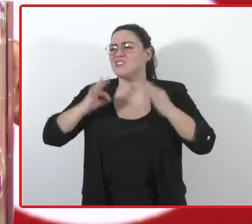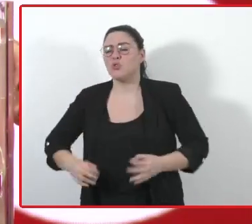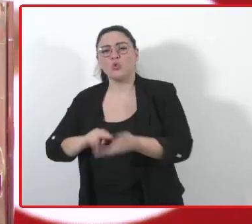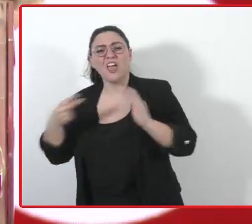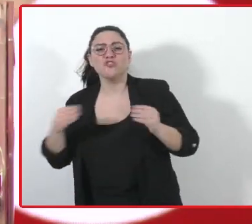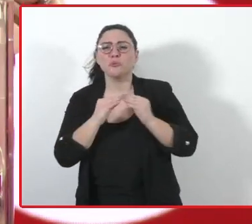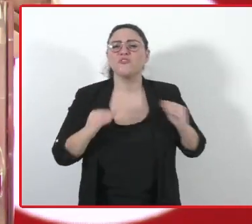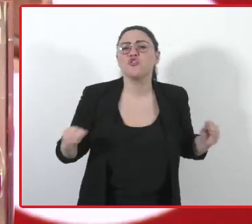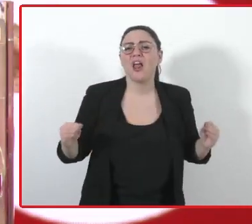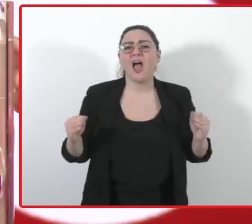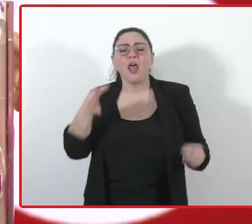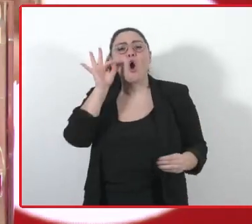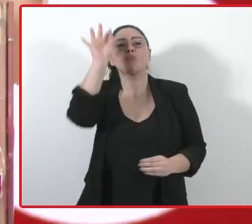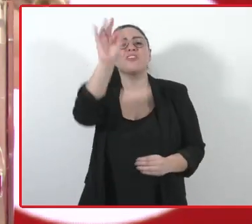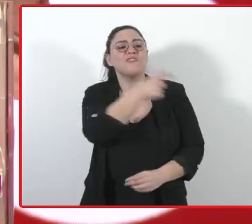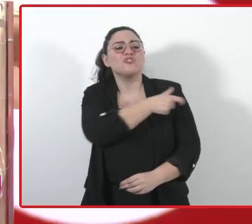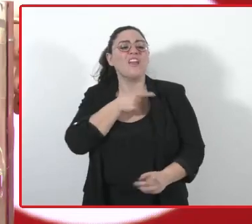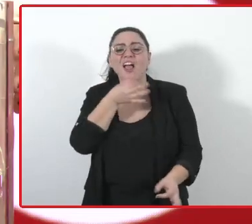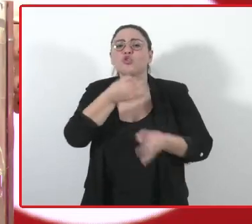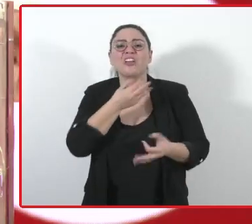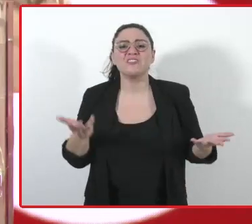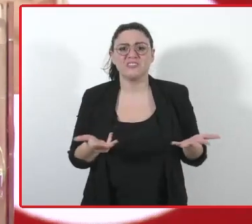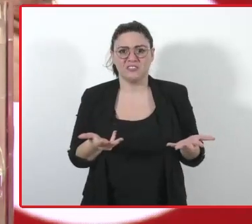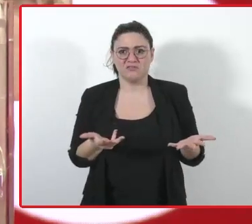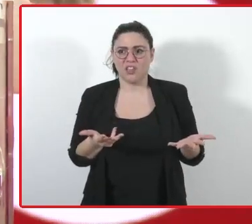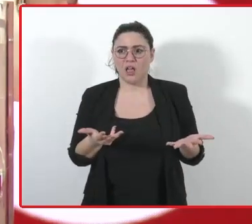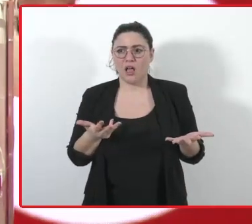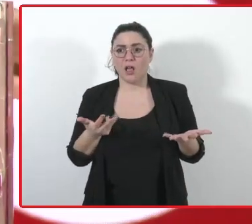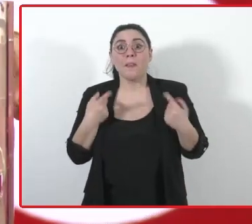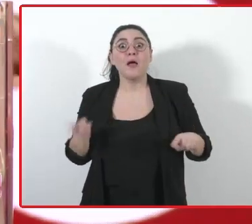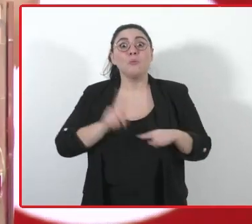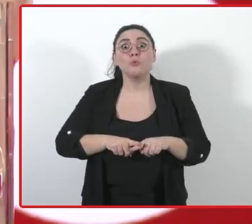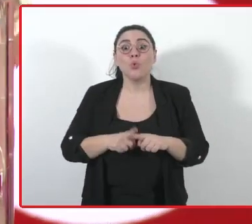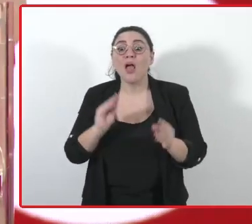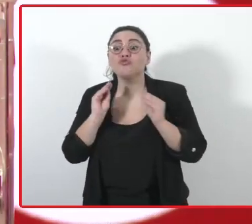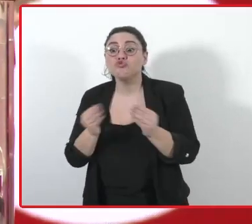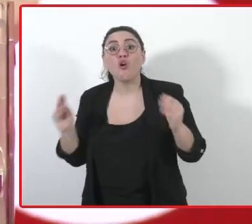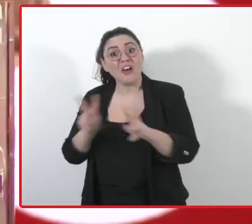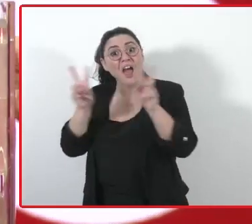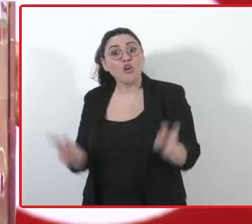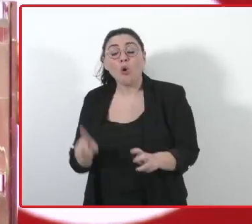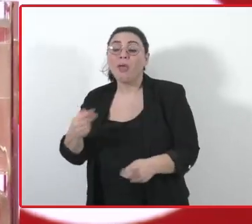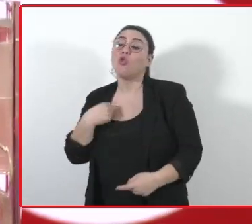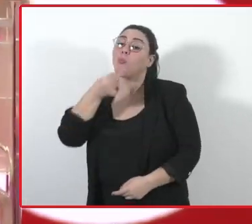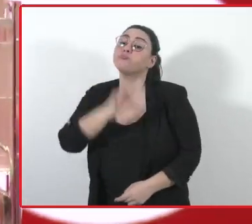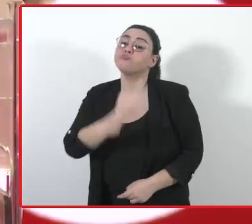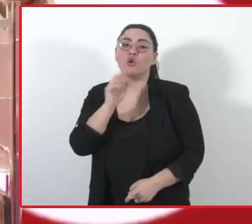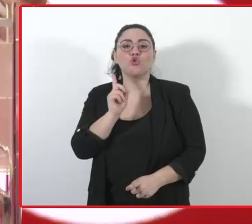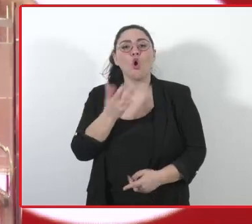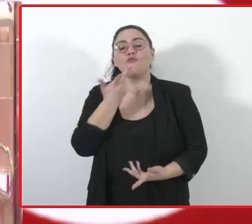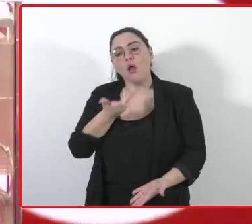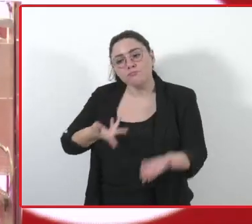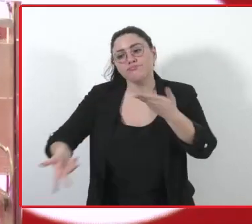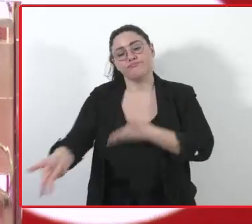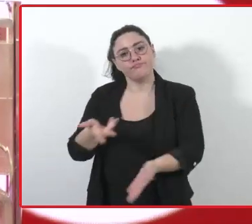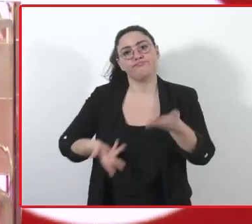Cosa è il sindacato ma soprattutto non a parlare dei giovani a parlare con i giovani a dir loro